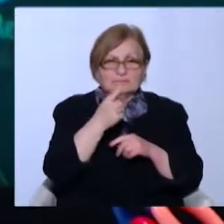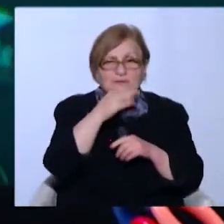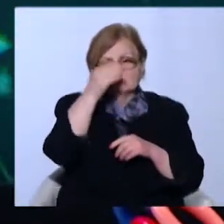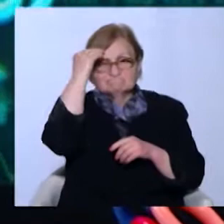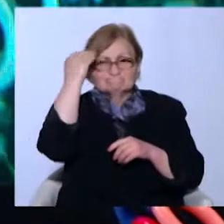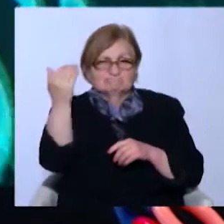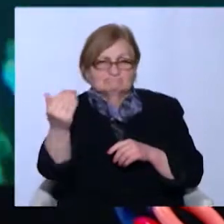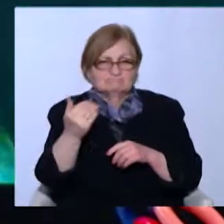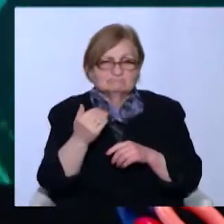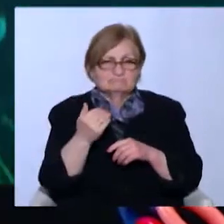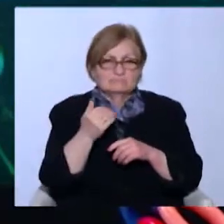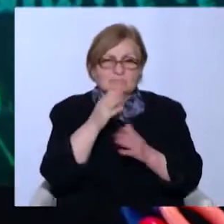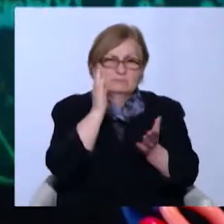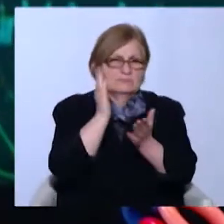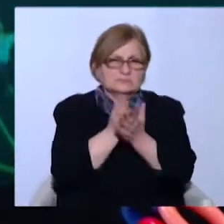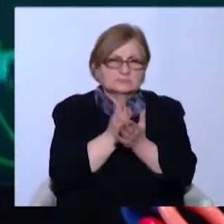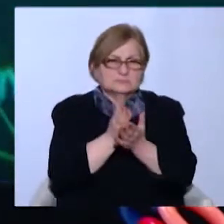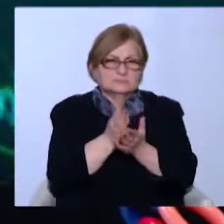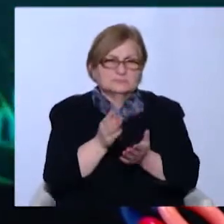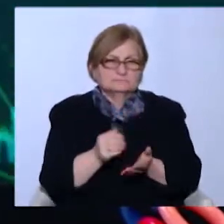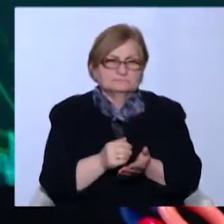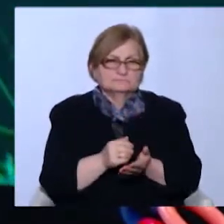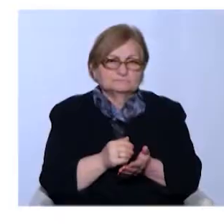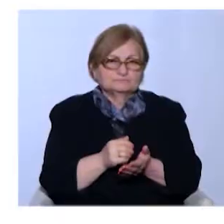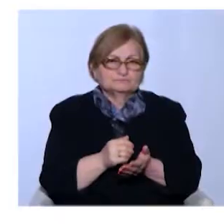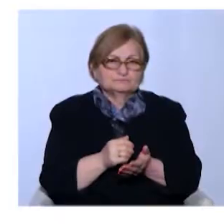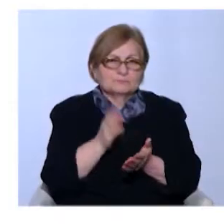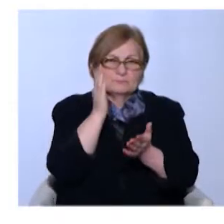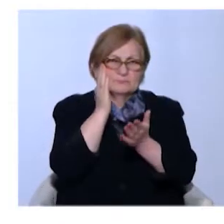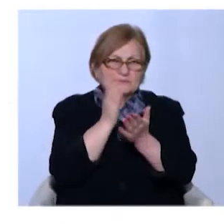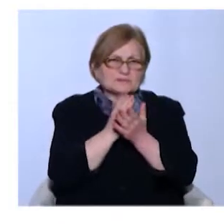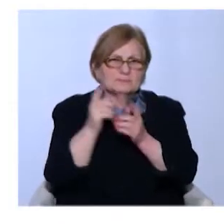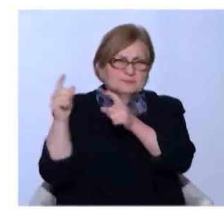რომ პირდაპირ მოკლედ